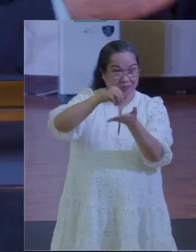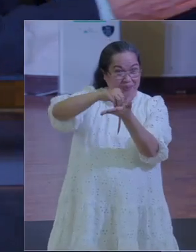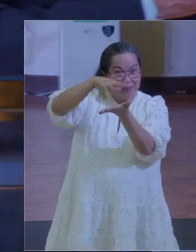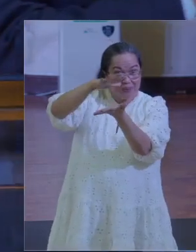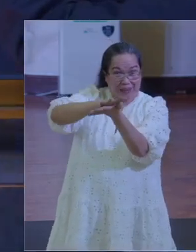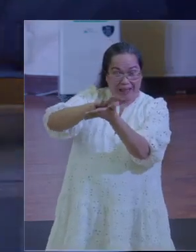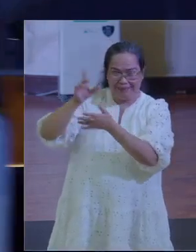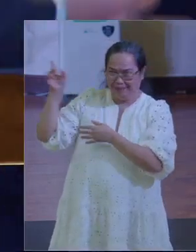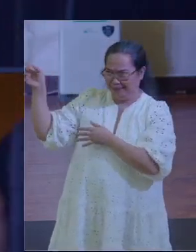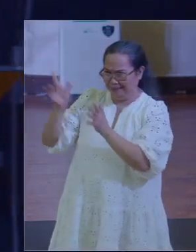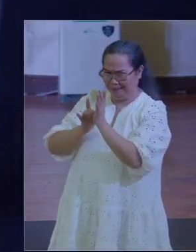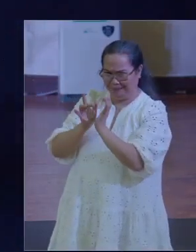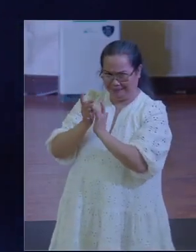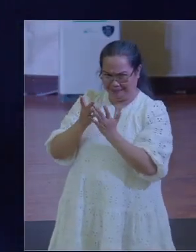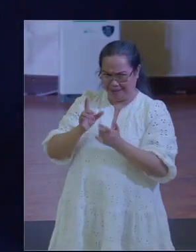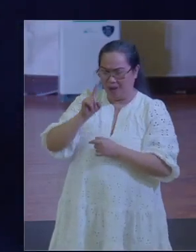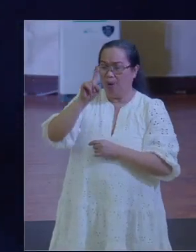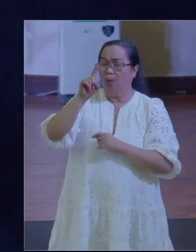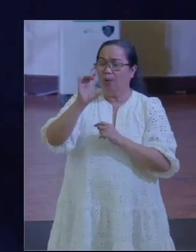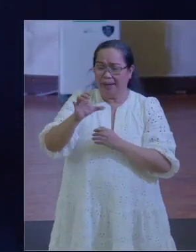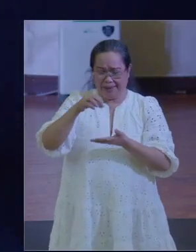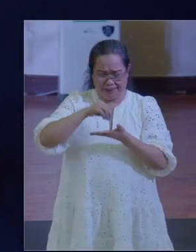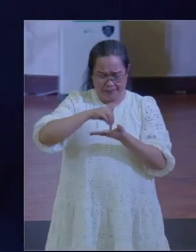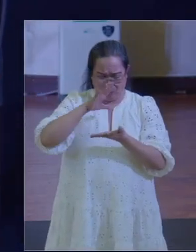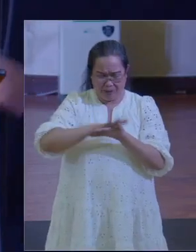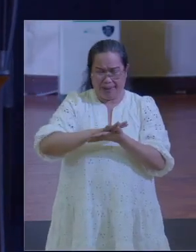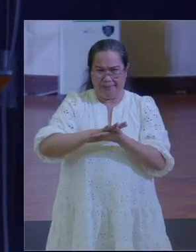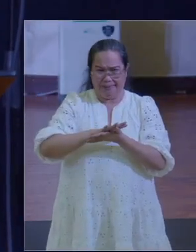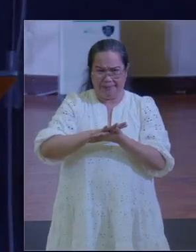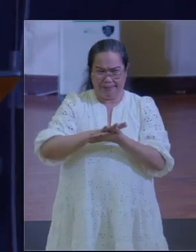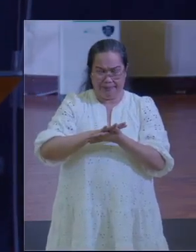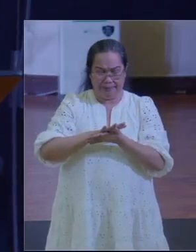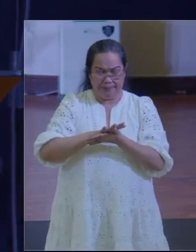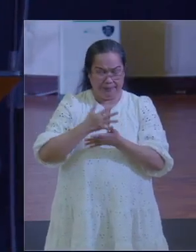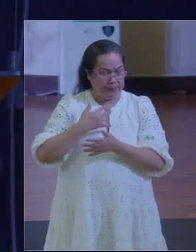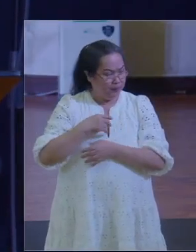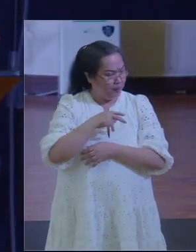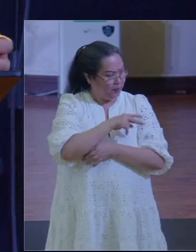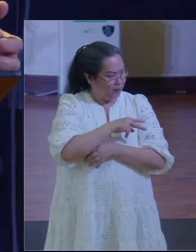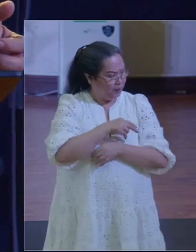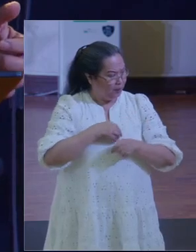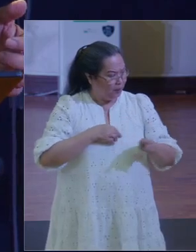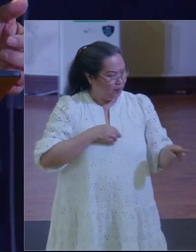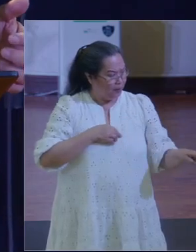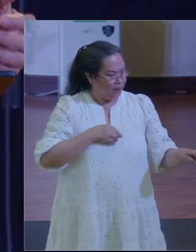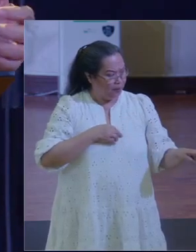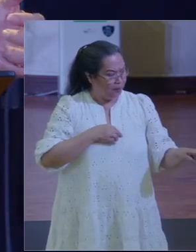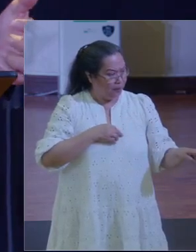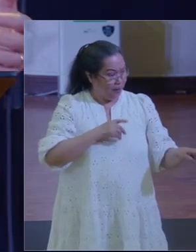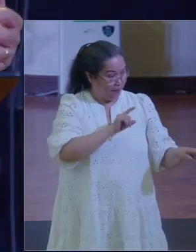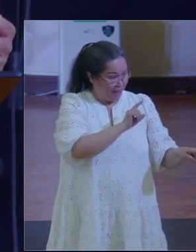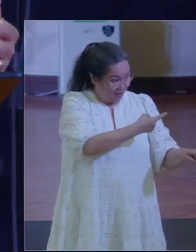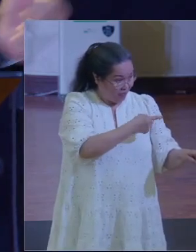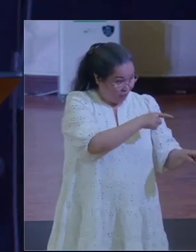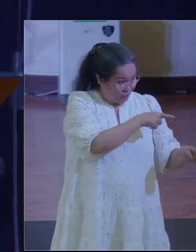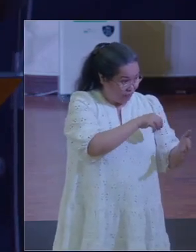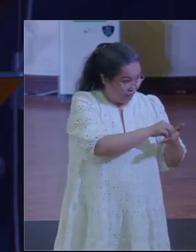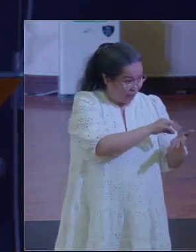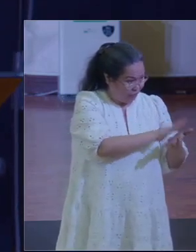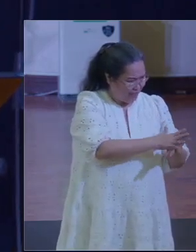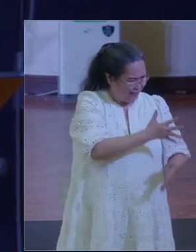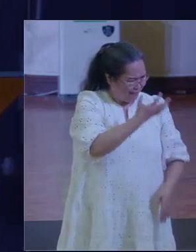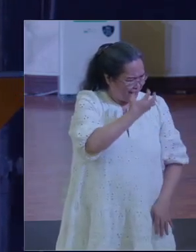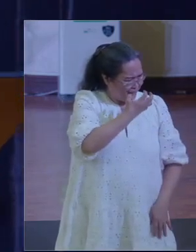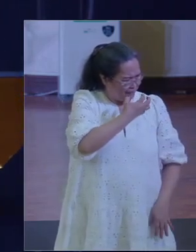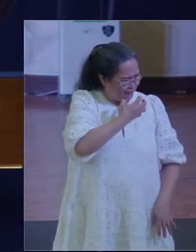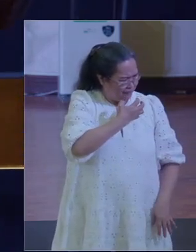may utang na 100, nung makakita niya yung may utang sa kanya na piso, galit na galit